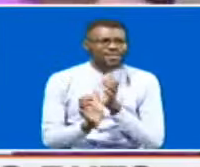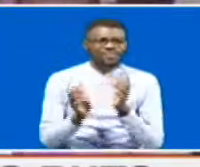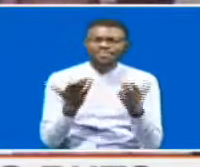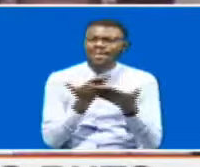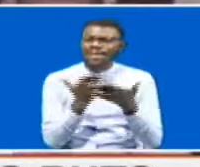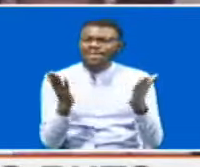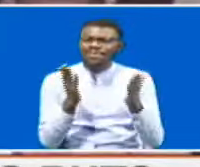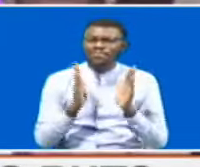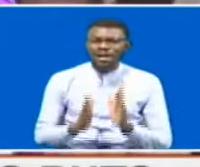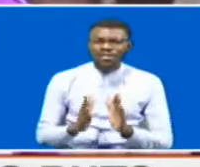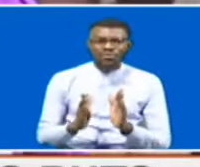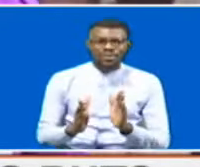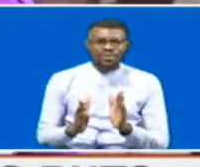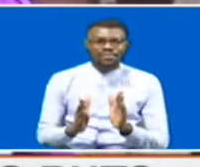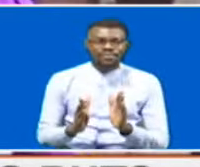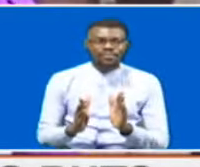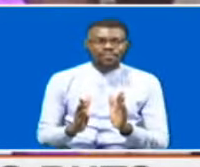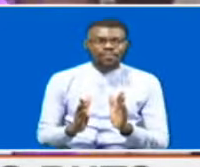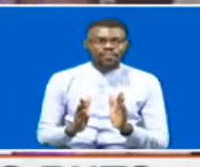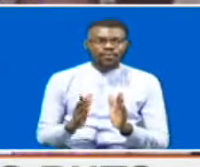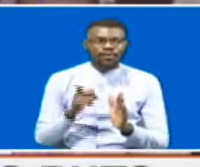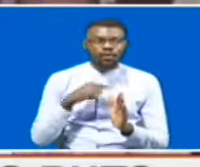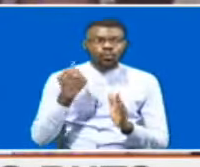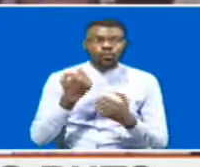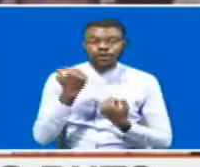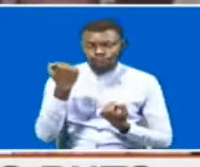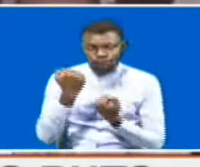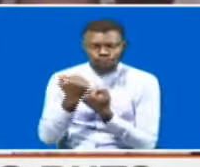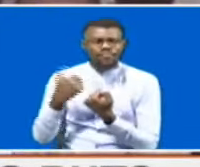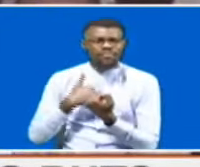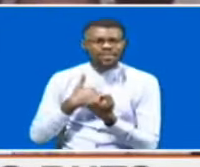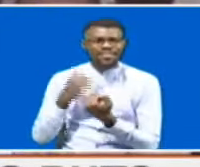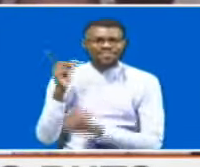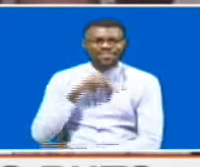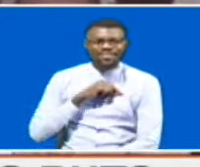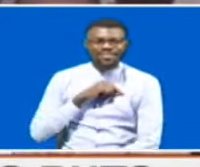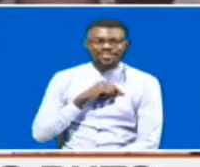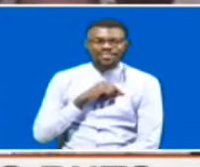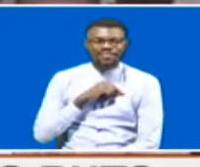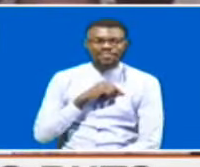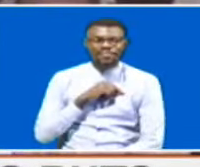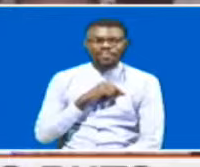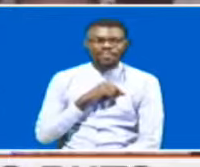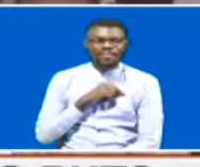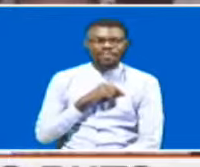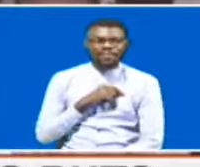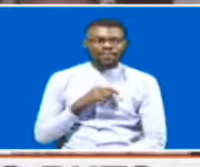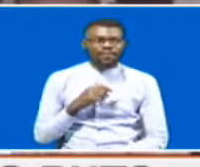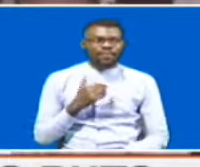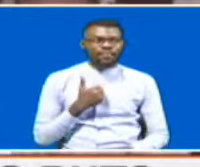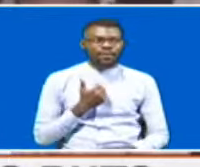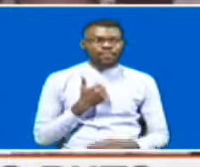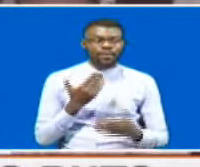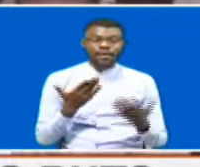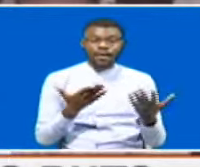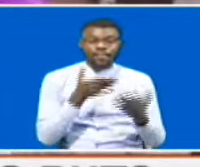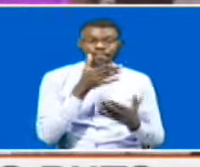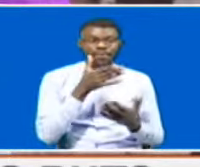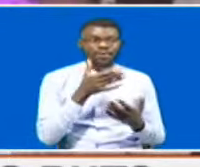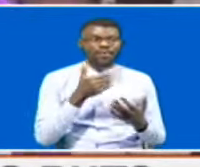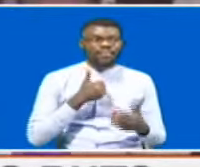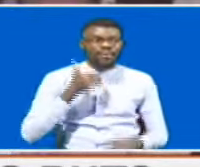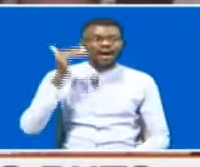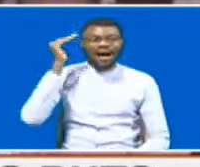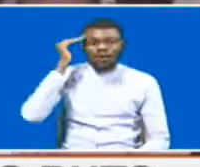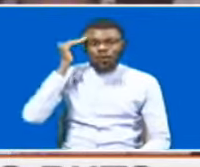Anybody who was supported by me, and I know them, and he don't want to draw line to come where I am, I